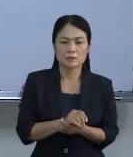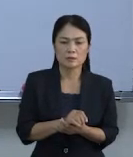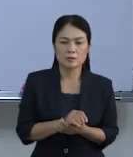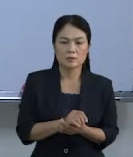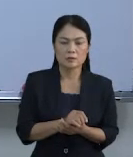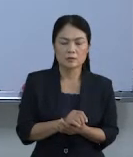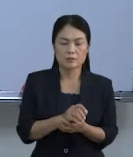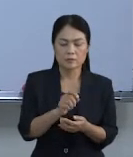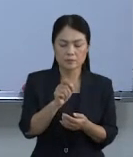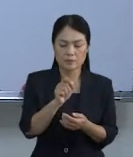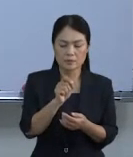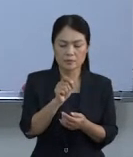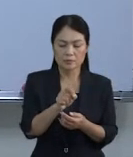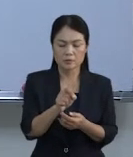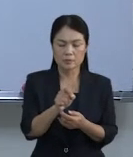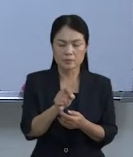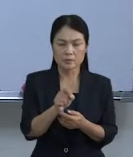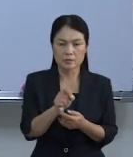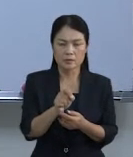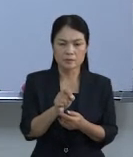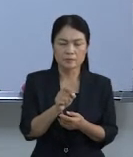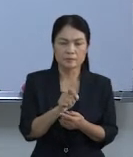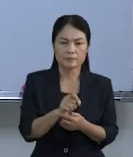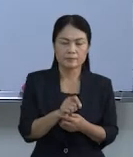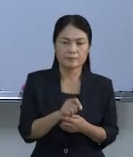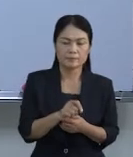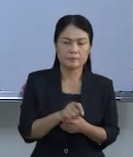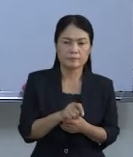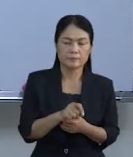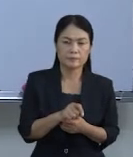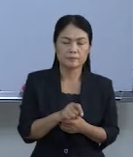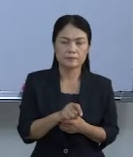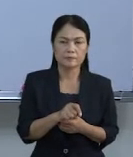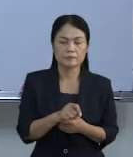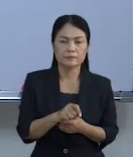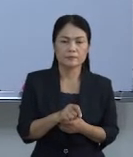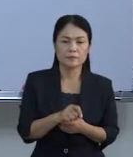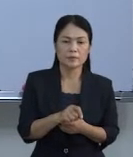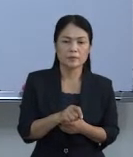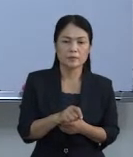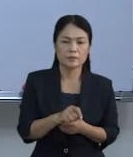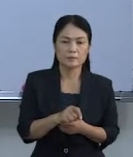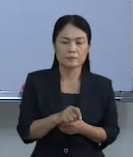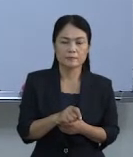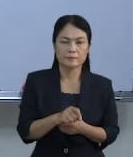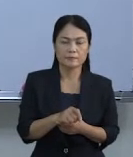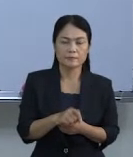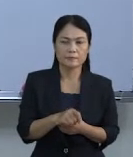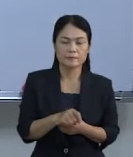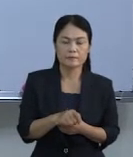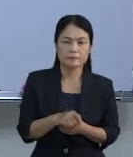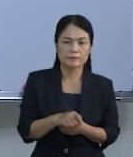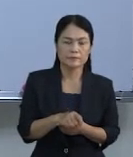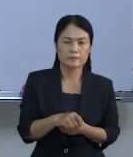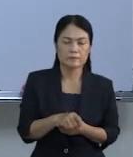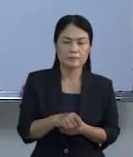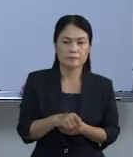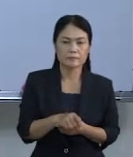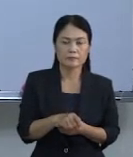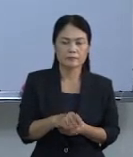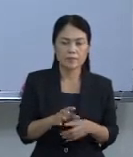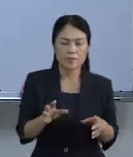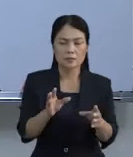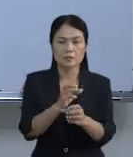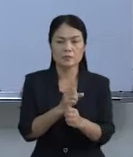nói nè chúng nói tu sập phía nó còn nè chẳng dưỡng cho chạy được một há dưỡng thèm sôn bị một mà chẳng dưỡng